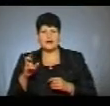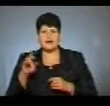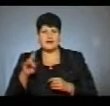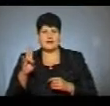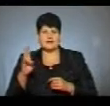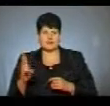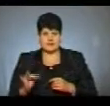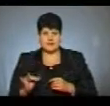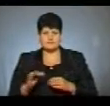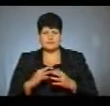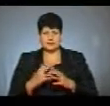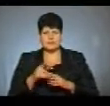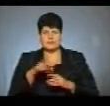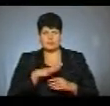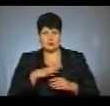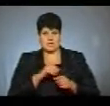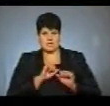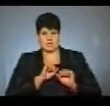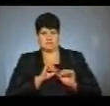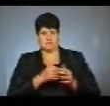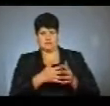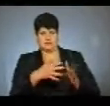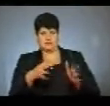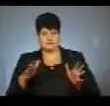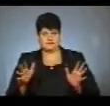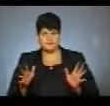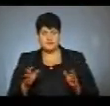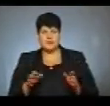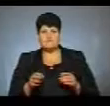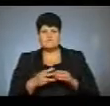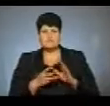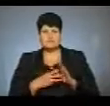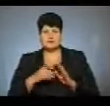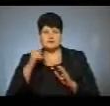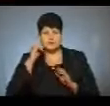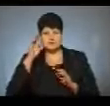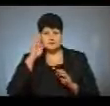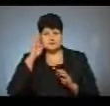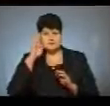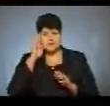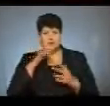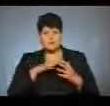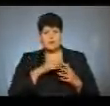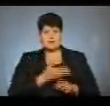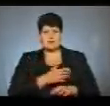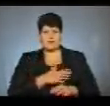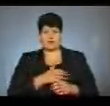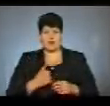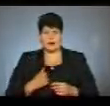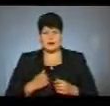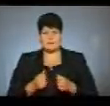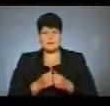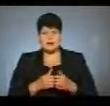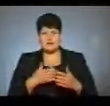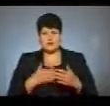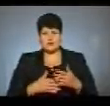були оборонні мури Збаража на той час. 18-річний Дмитро Остула воює за польську армію. Під мурами